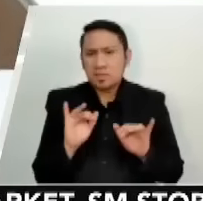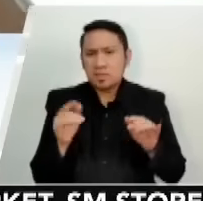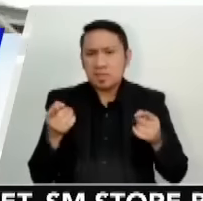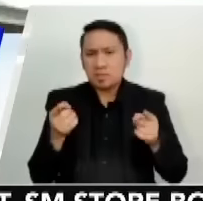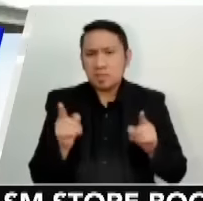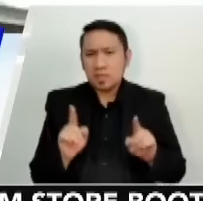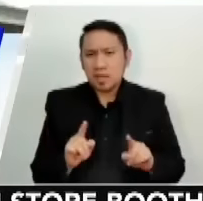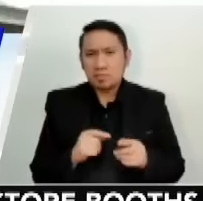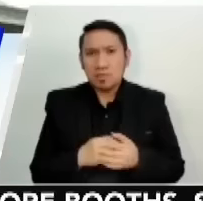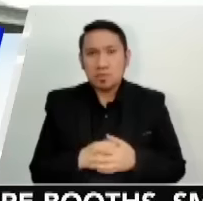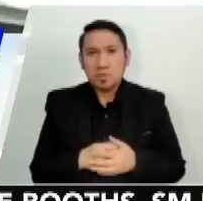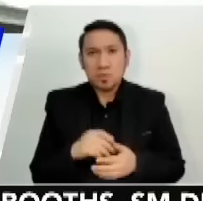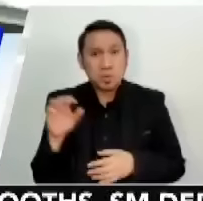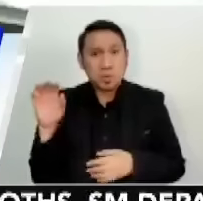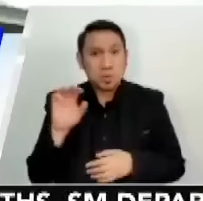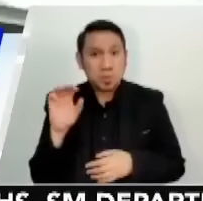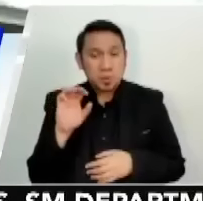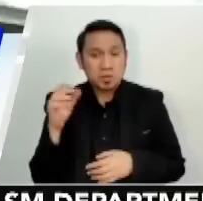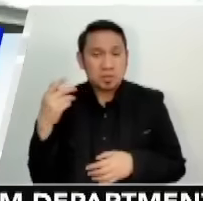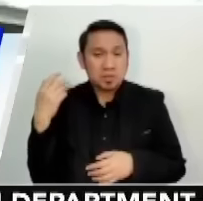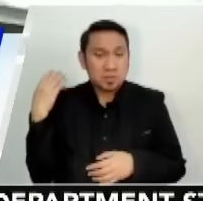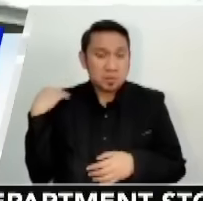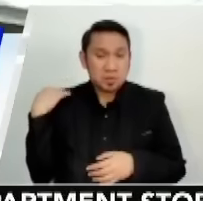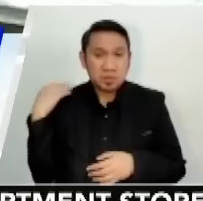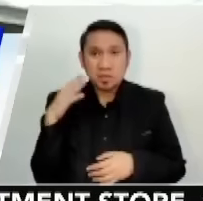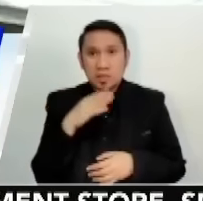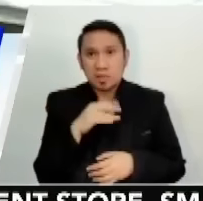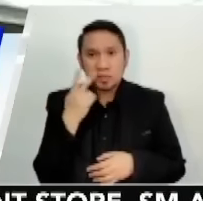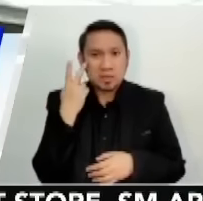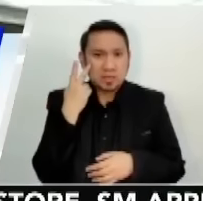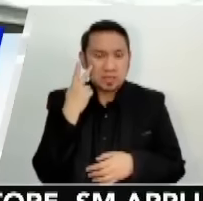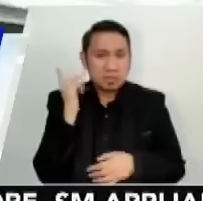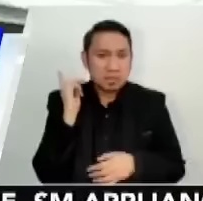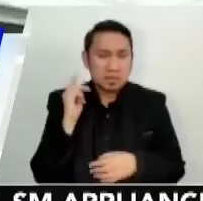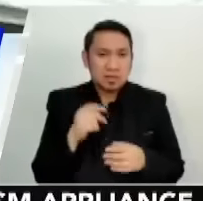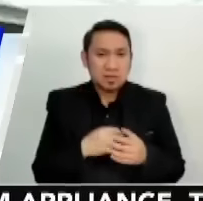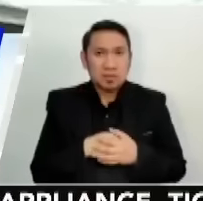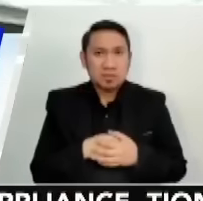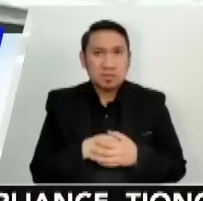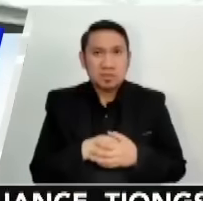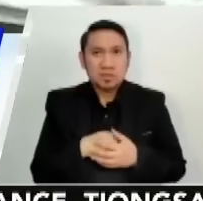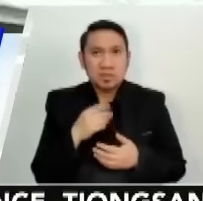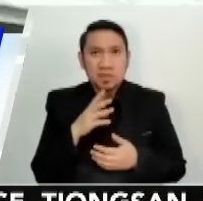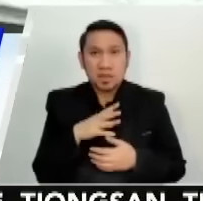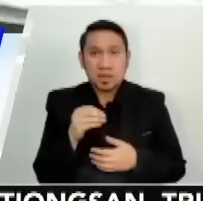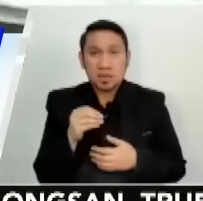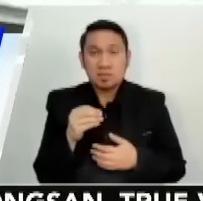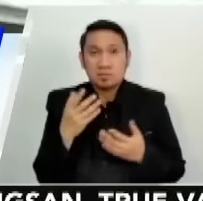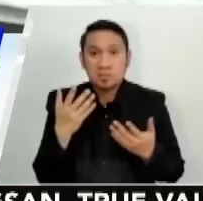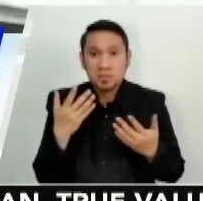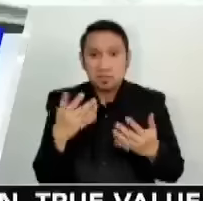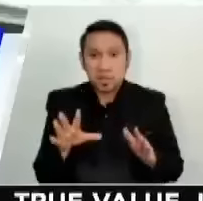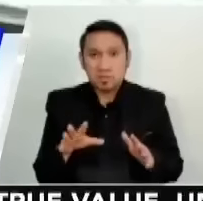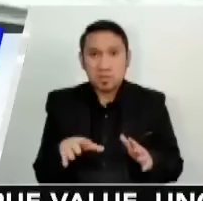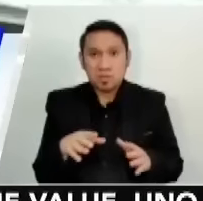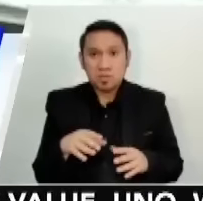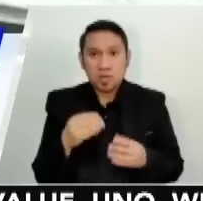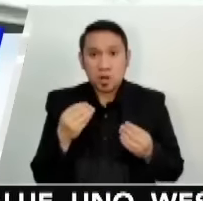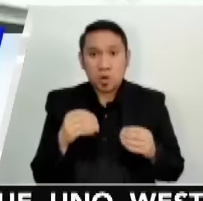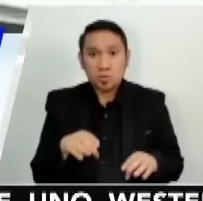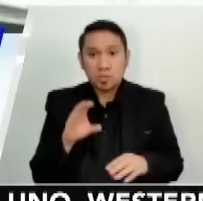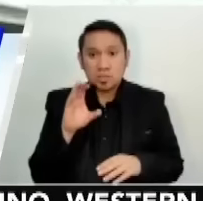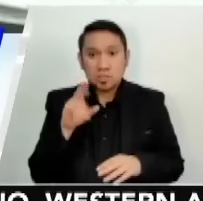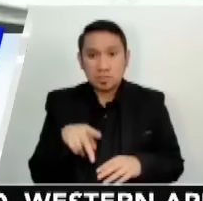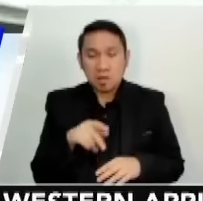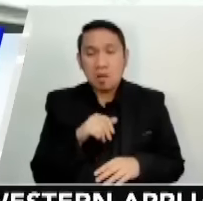may nilagay naman sa likod niya. Then nung pinansin niya, after noon, nawalan siya ng cellphone. So parang naging aware na din ako